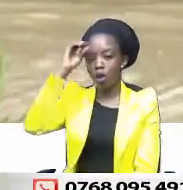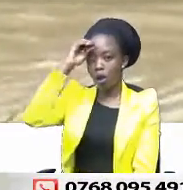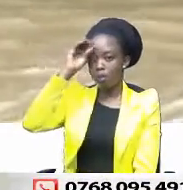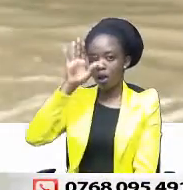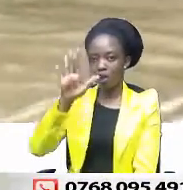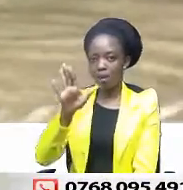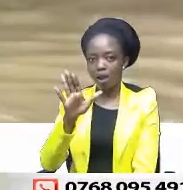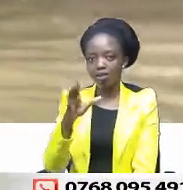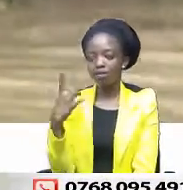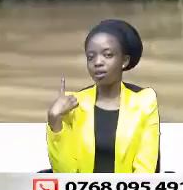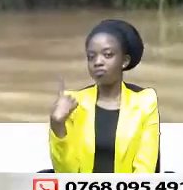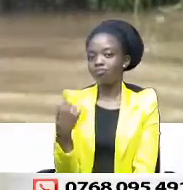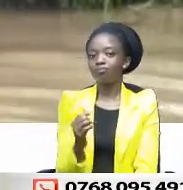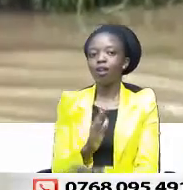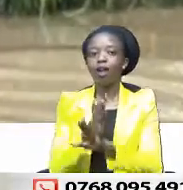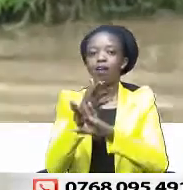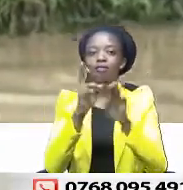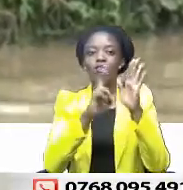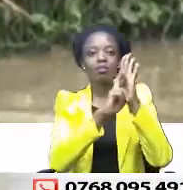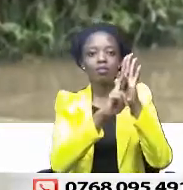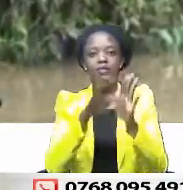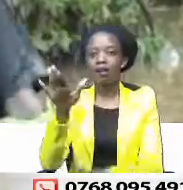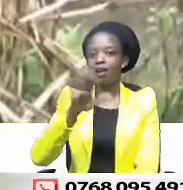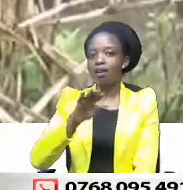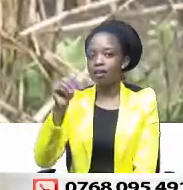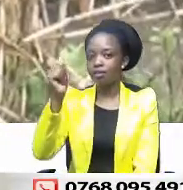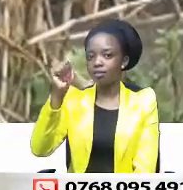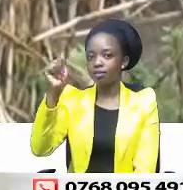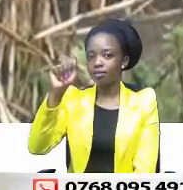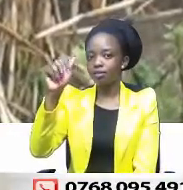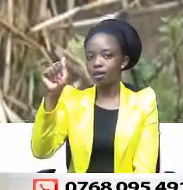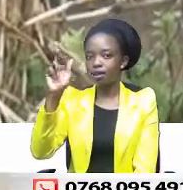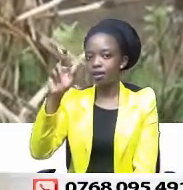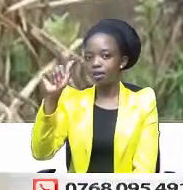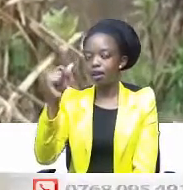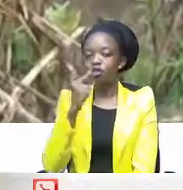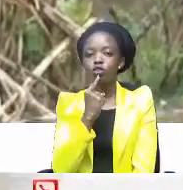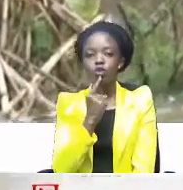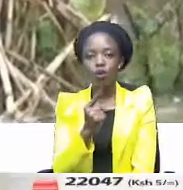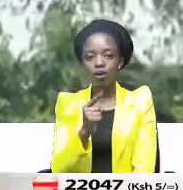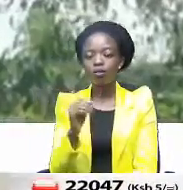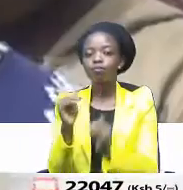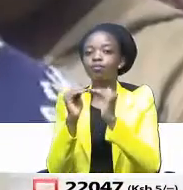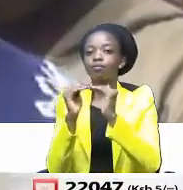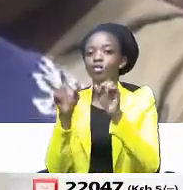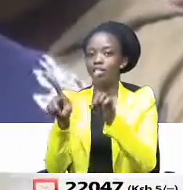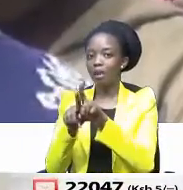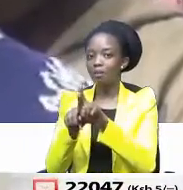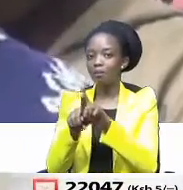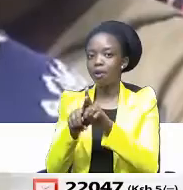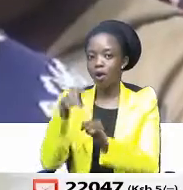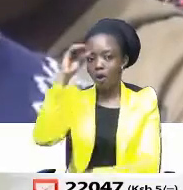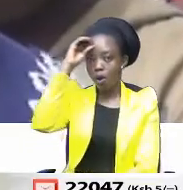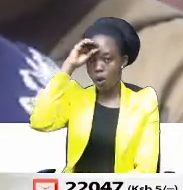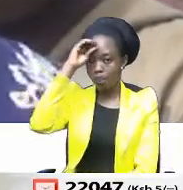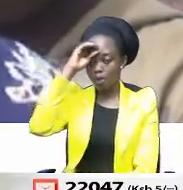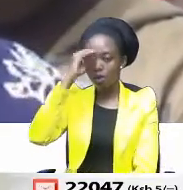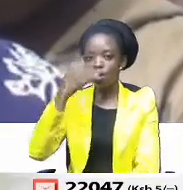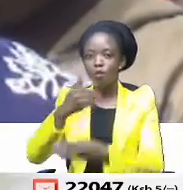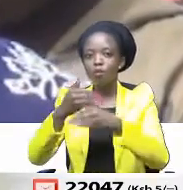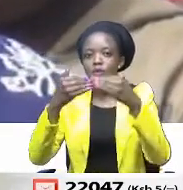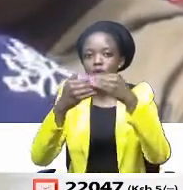na jiri siku chache baada ya mwakilishi wadi wa Kwanza Sara Lubano kutoa wito sawia. Pollution Ministry imetenga milioni